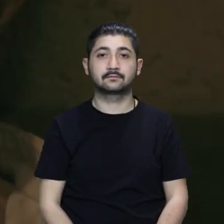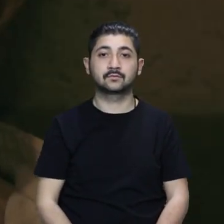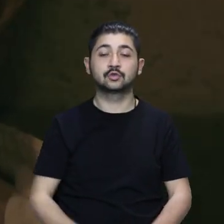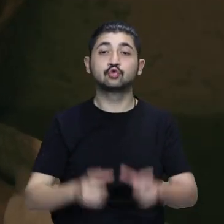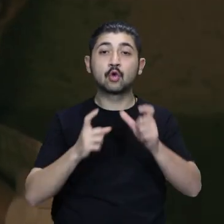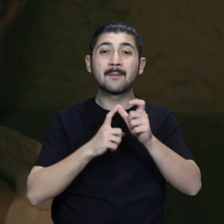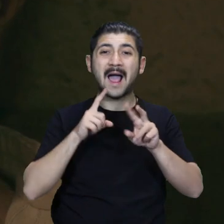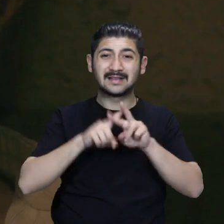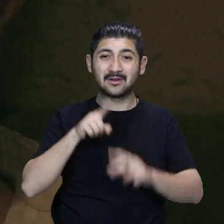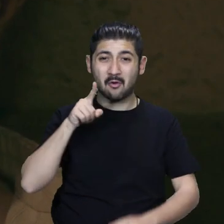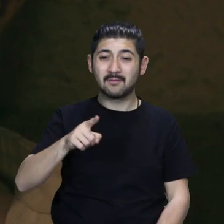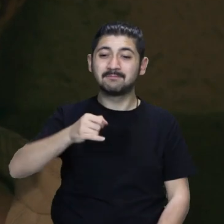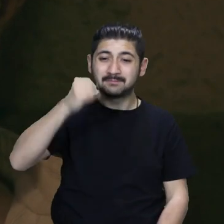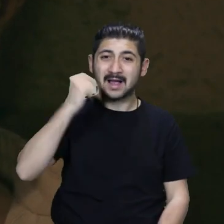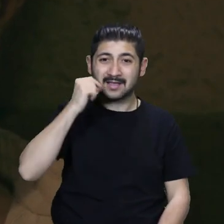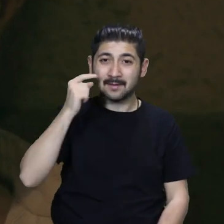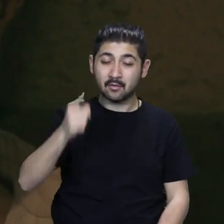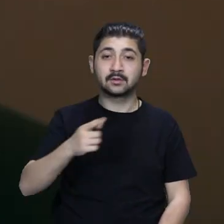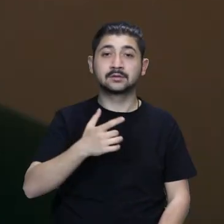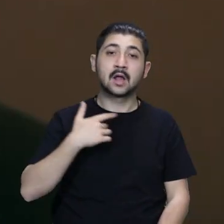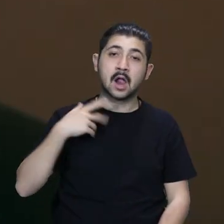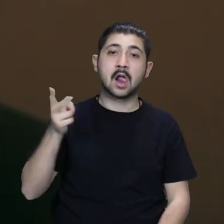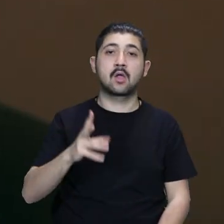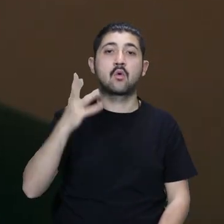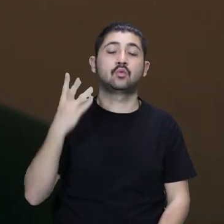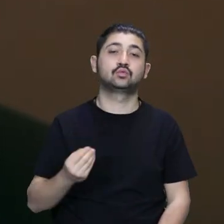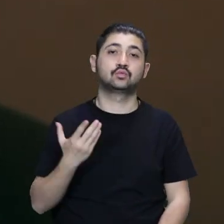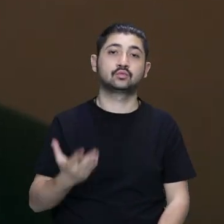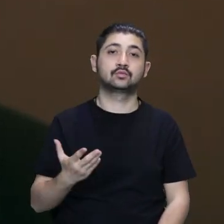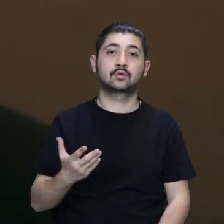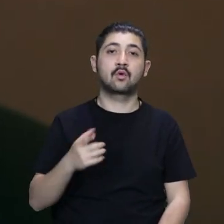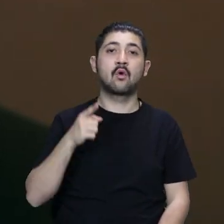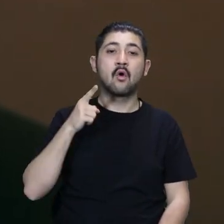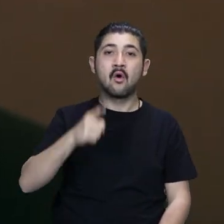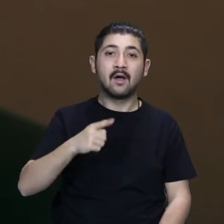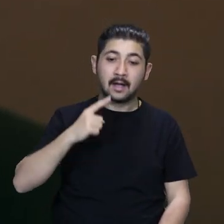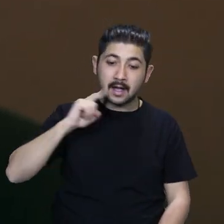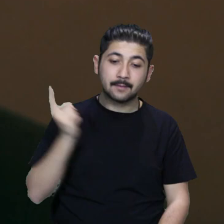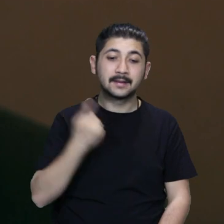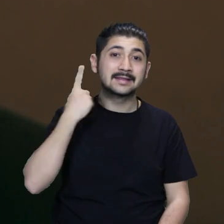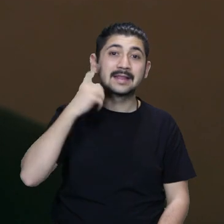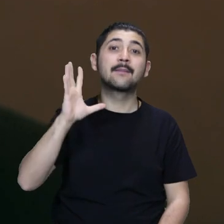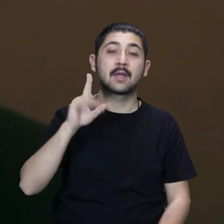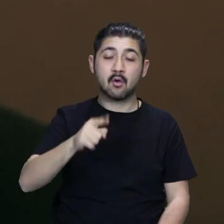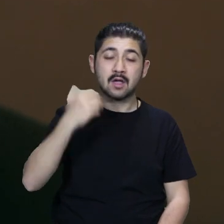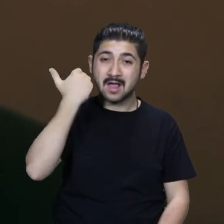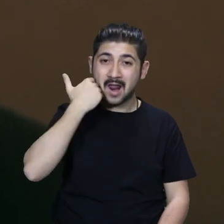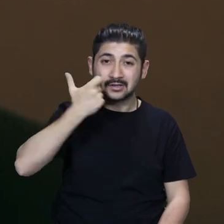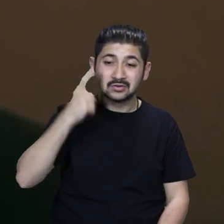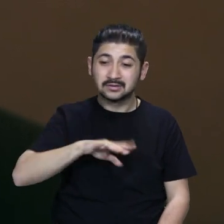Süleyman askeri bey o kahpeler yüzünden canından oldu. O liyakatsizlere,